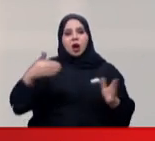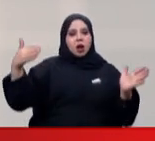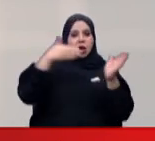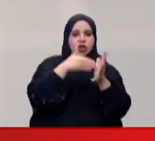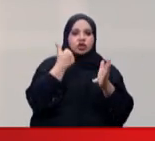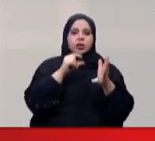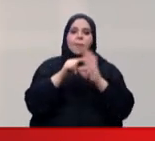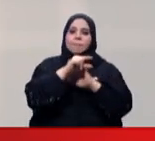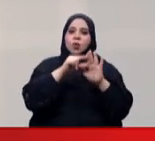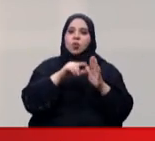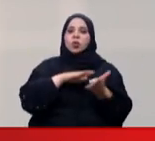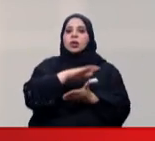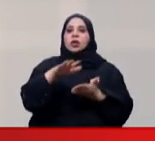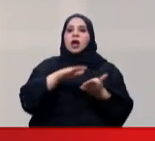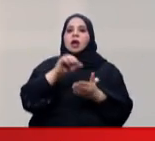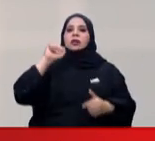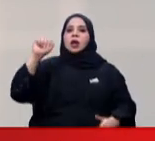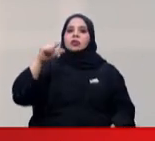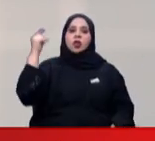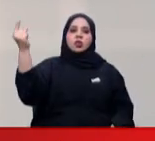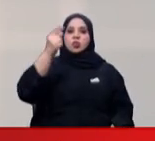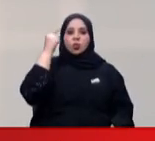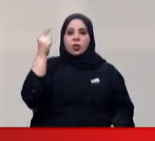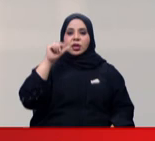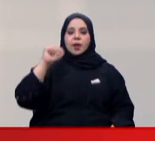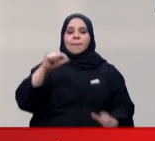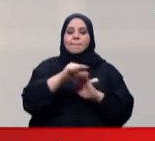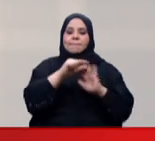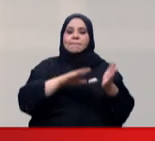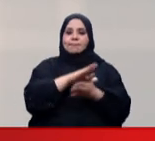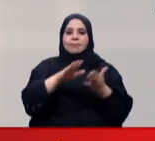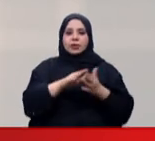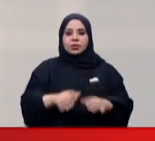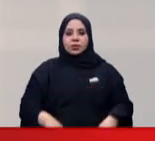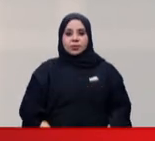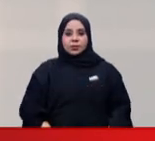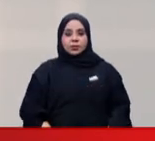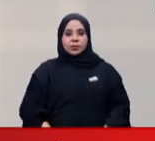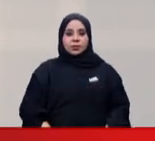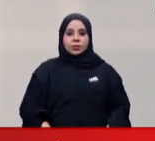الساحتين الإقليمية والدولية وعدد من القضايا ذات الاهتمام المشترك.